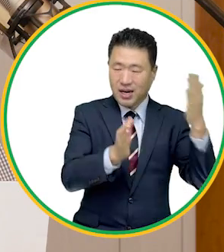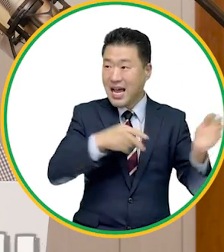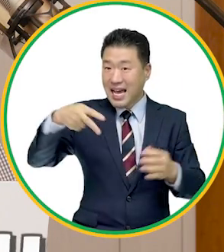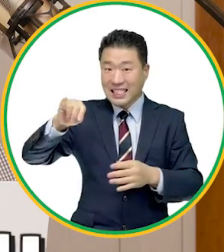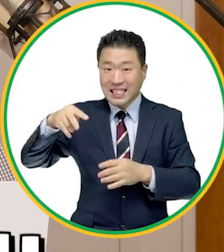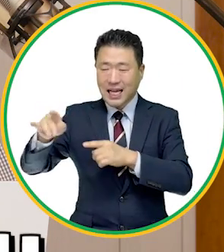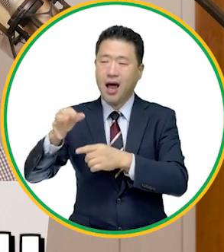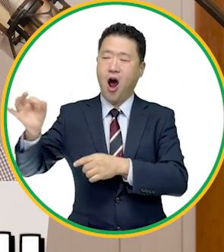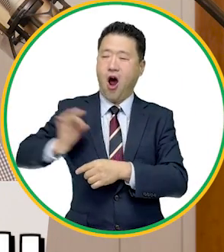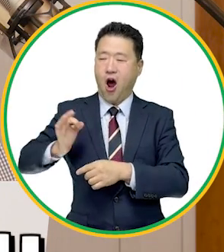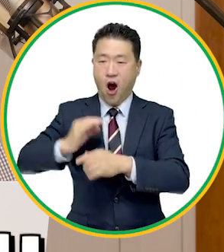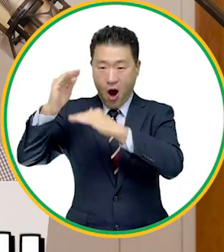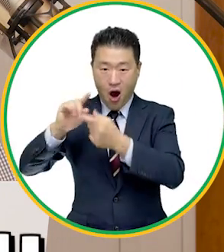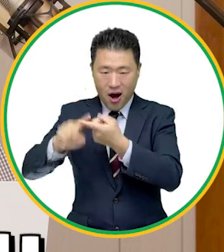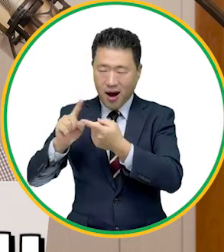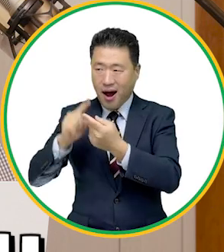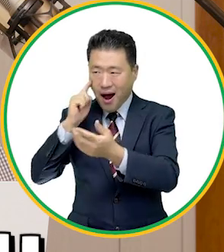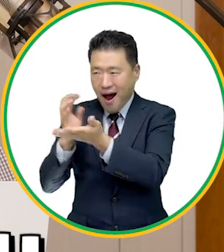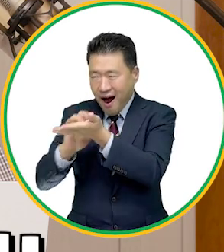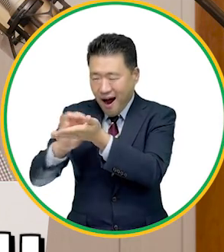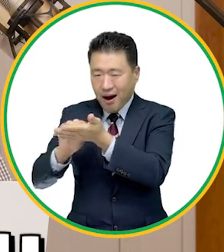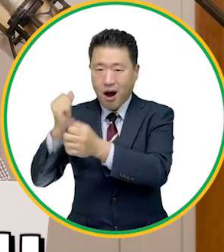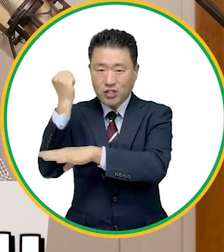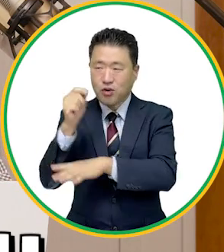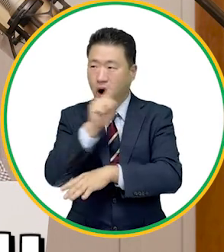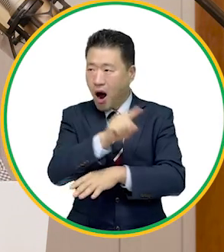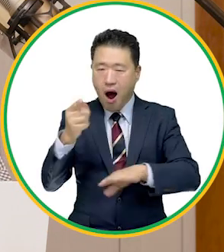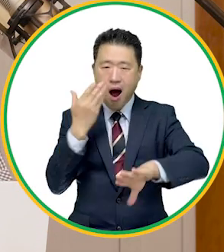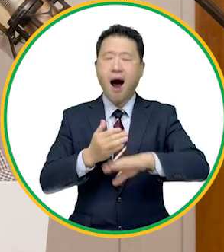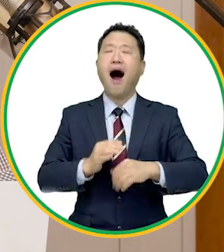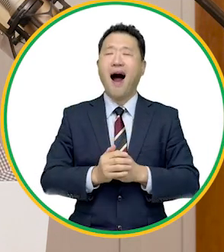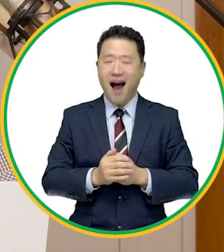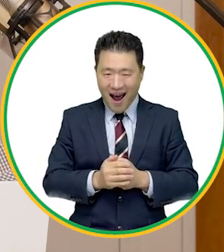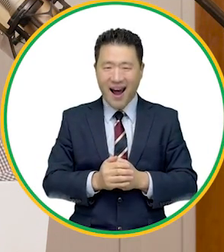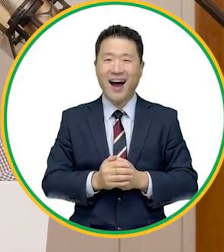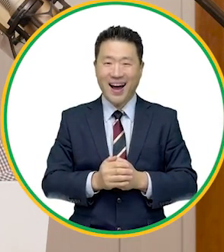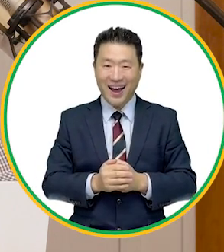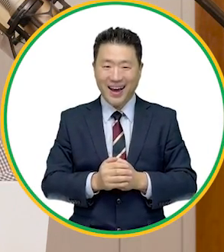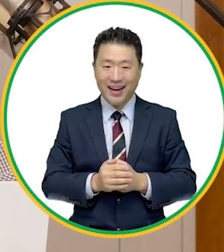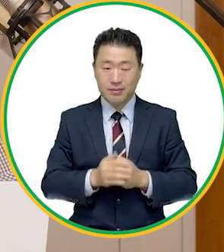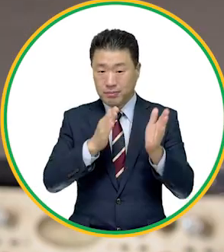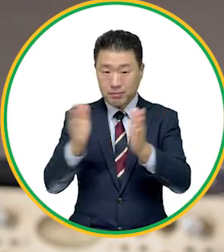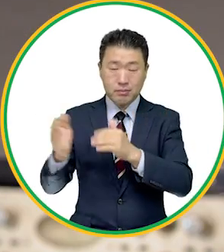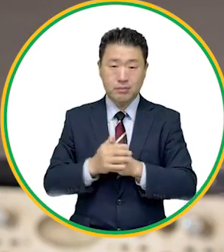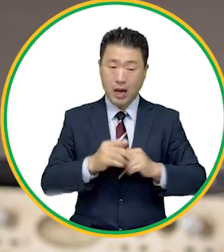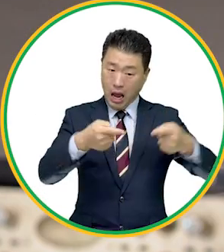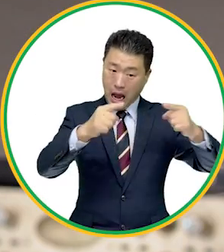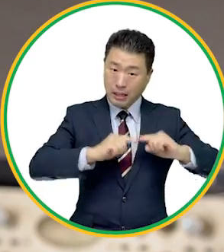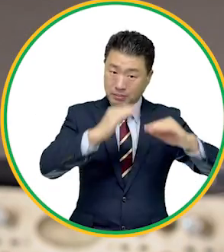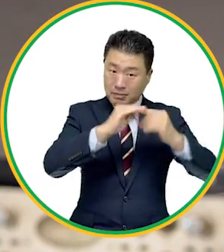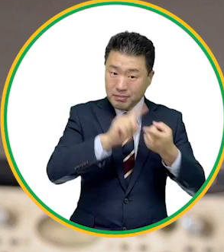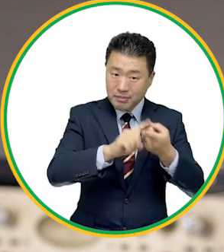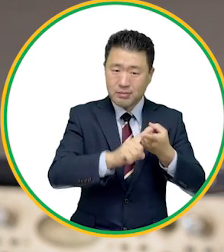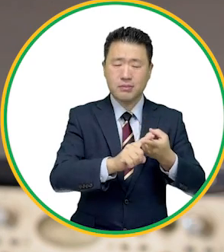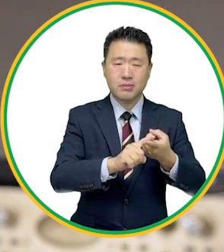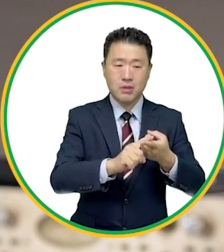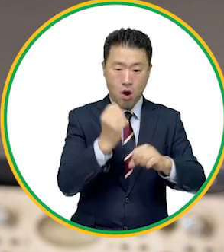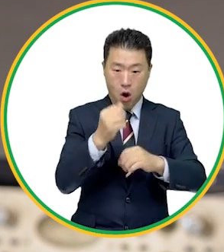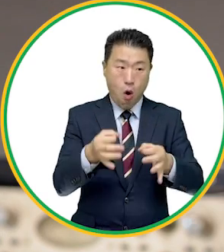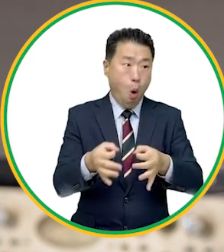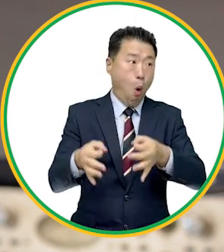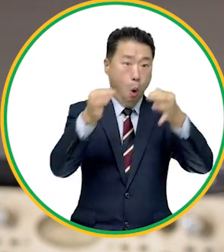기준이고 시세는 월 지급금 산정 기준이다. 이렇게 한 번 더 정리를 해보고요. 이 가입 기준인